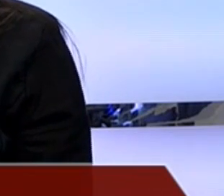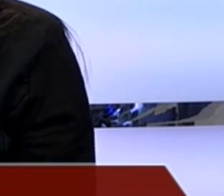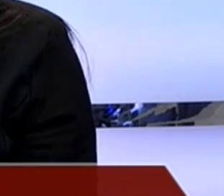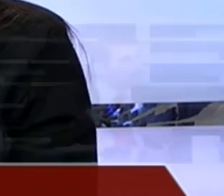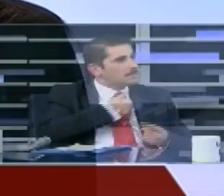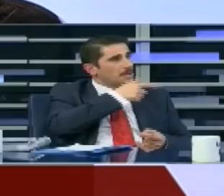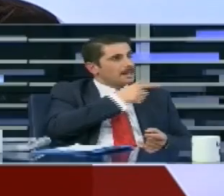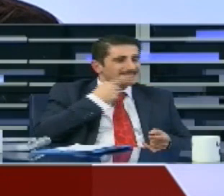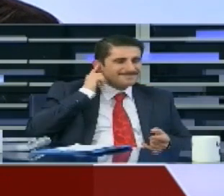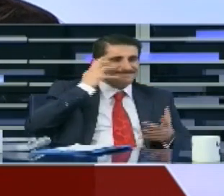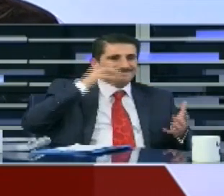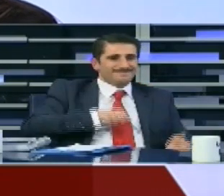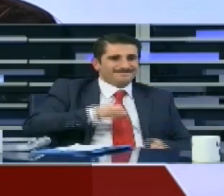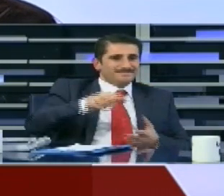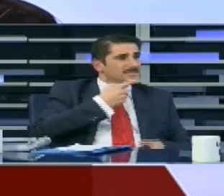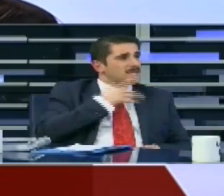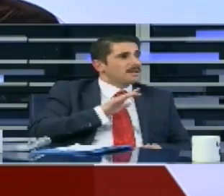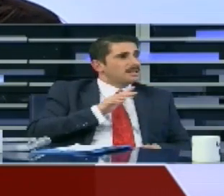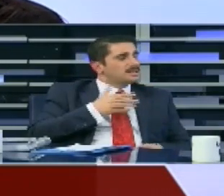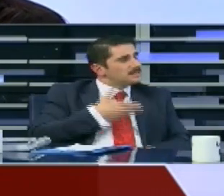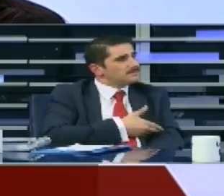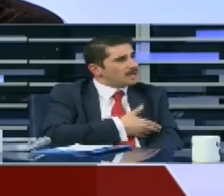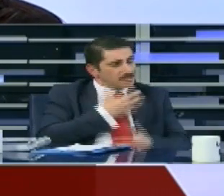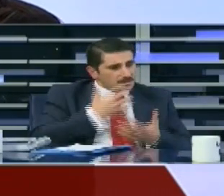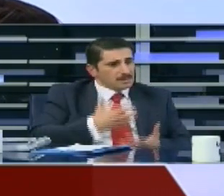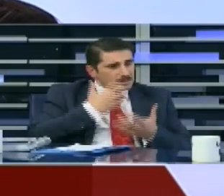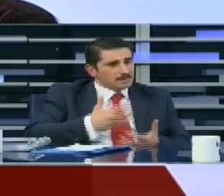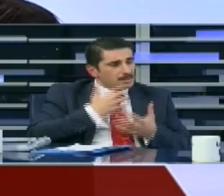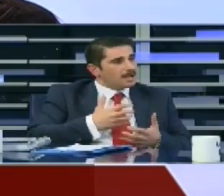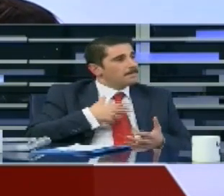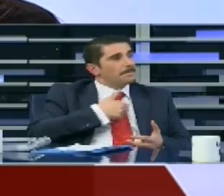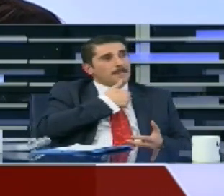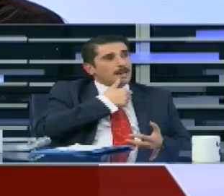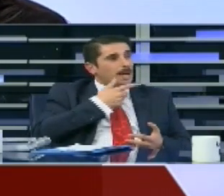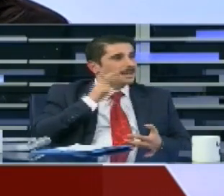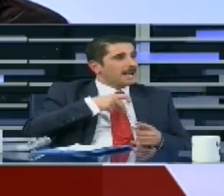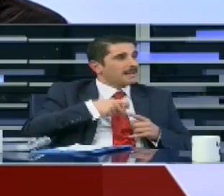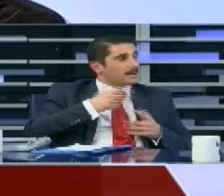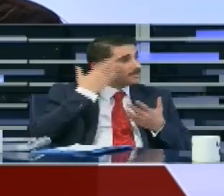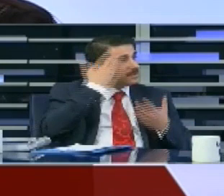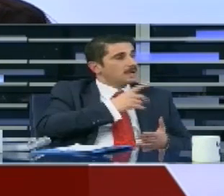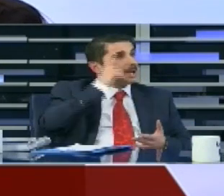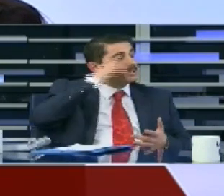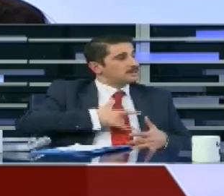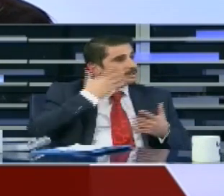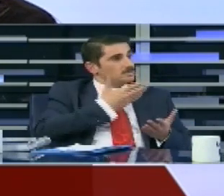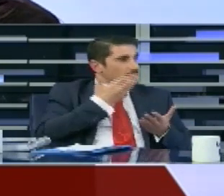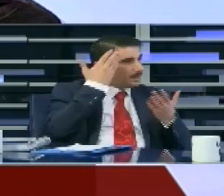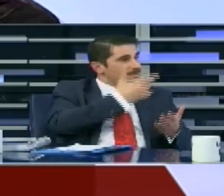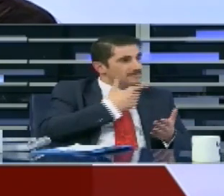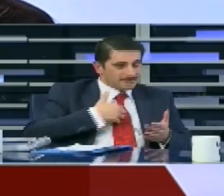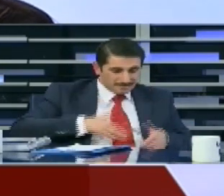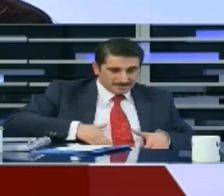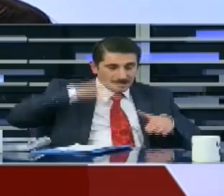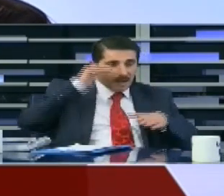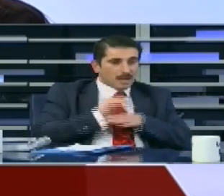çocuklarımız olur diye düşünmüşler. Fakat ondan sonra da 2 tane daha işitme engelli olmuş. Ama annem babam bu zamana kadar